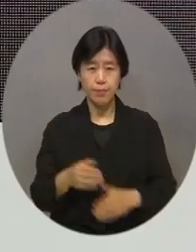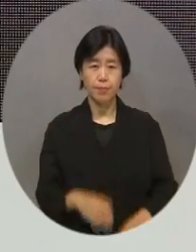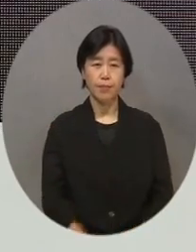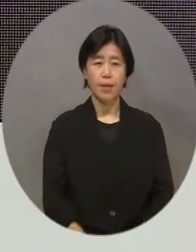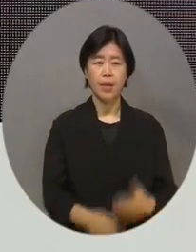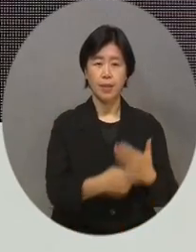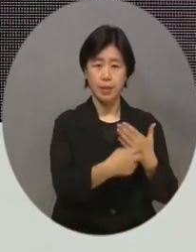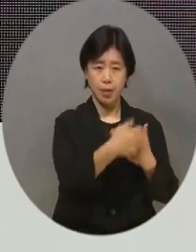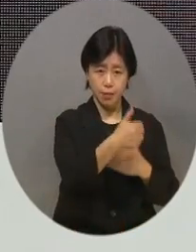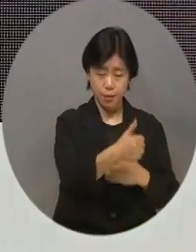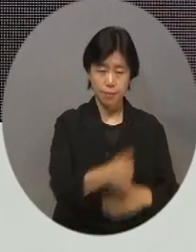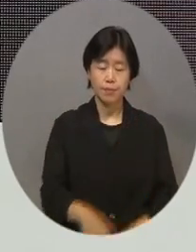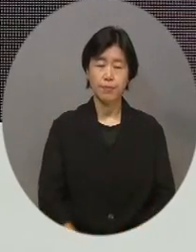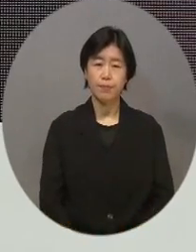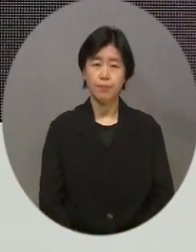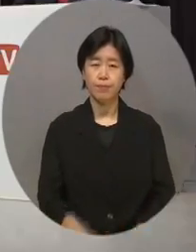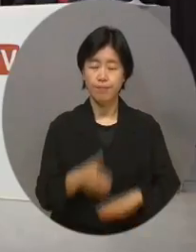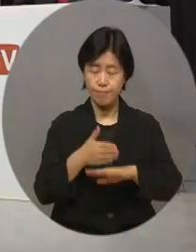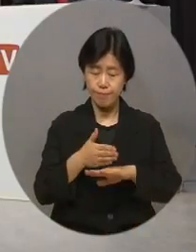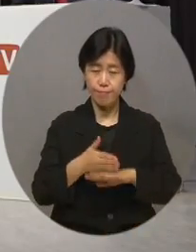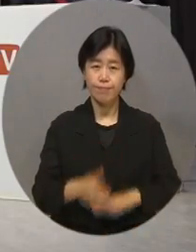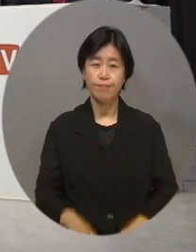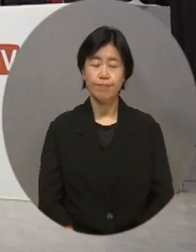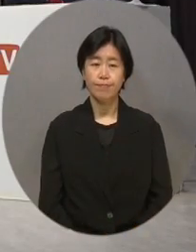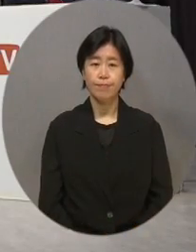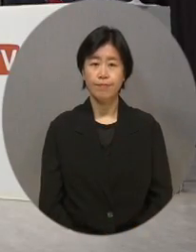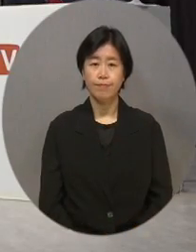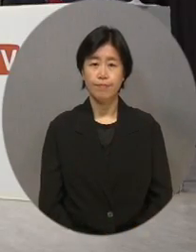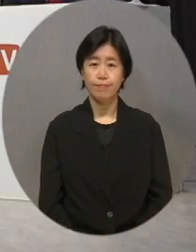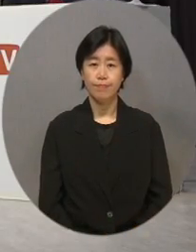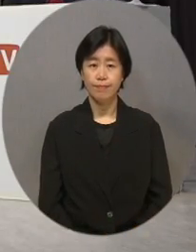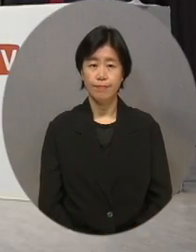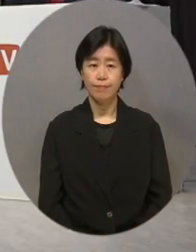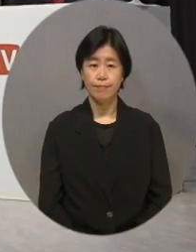서정성 의사협회 총무이사님 감사합니다. 감사합니다.